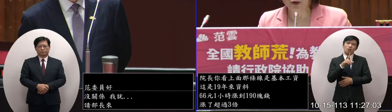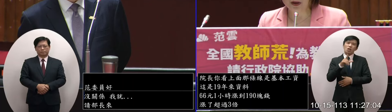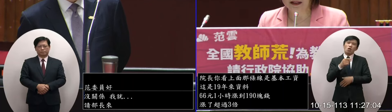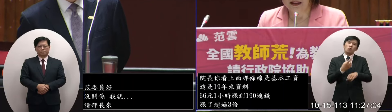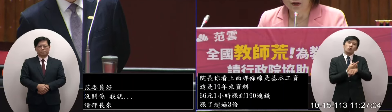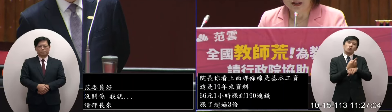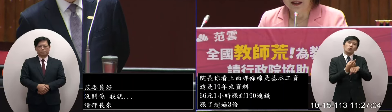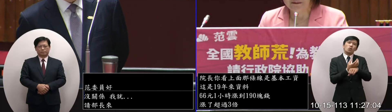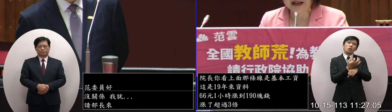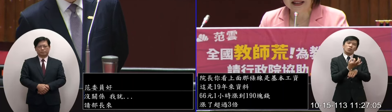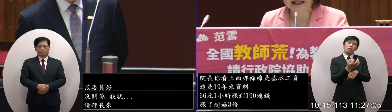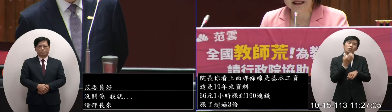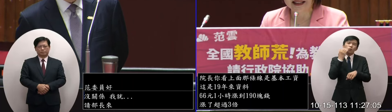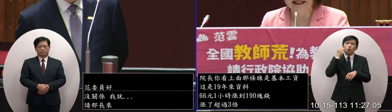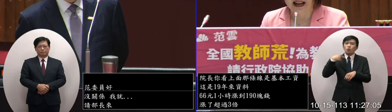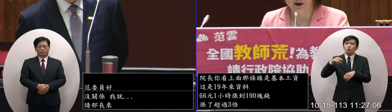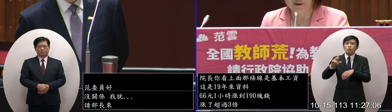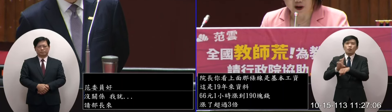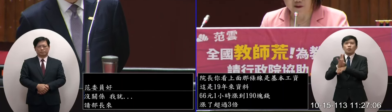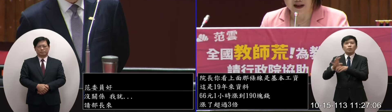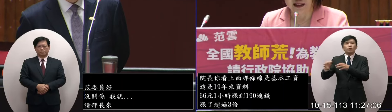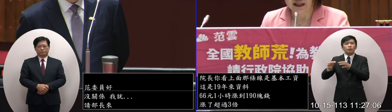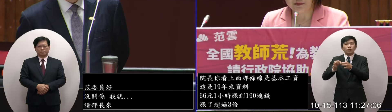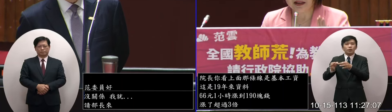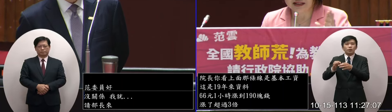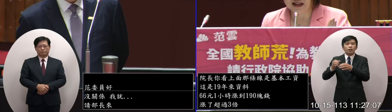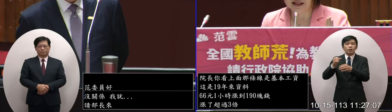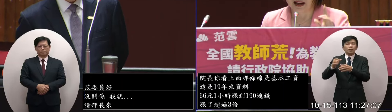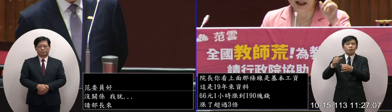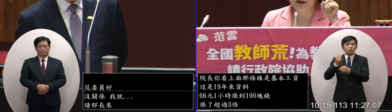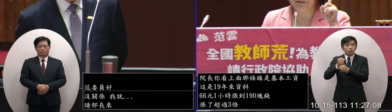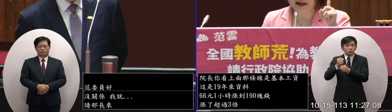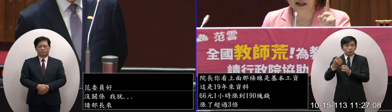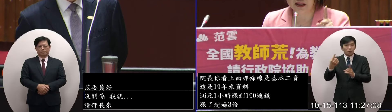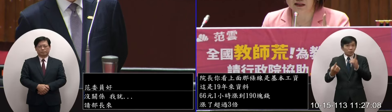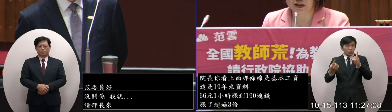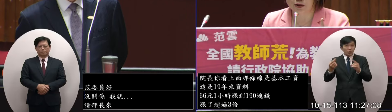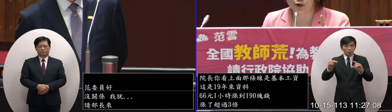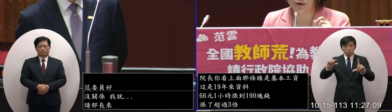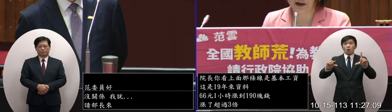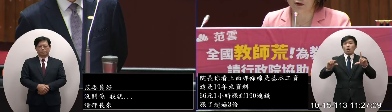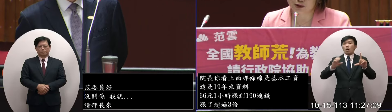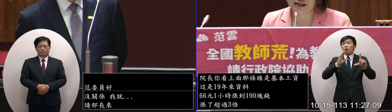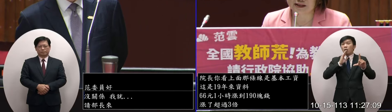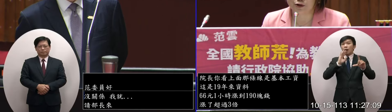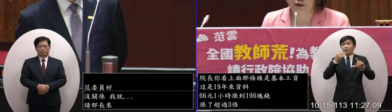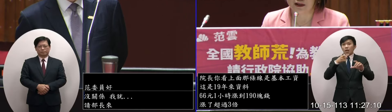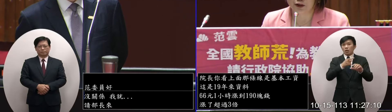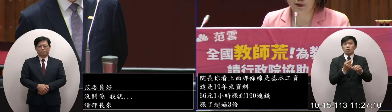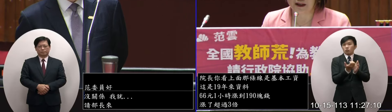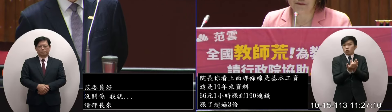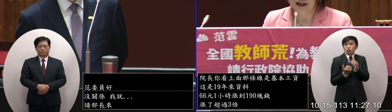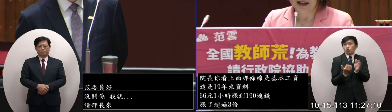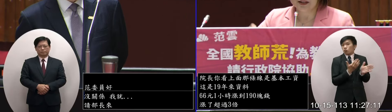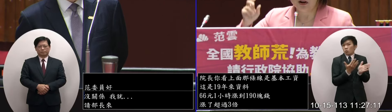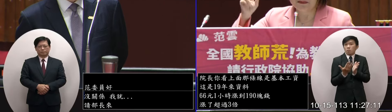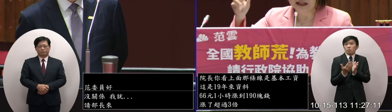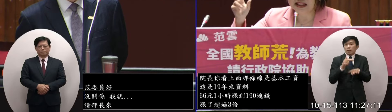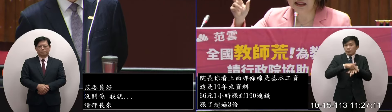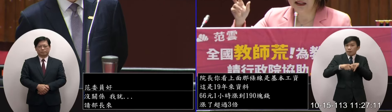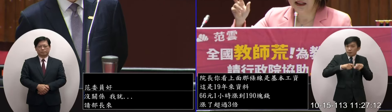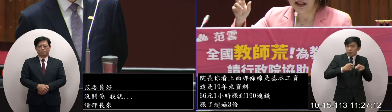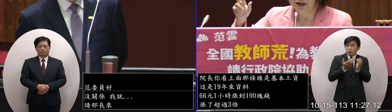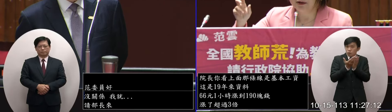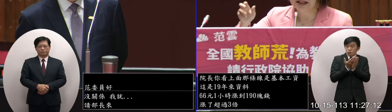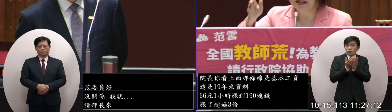来就比去便利商店打工高嘛，不能这样想，因为备课的时数没有算进去，对不对？他教一